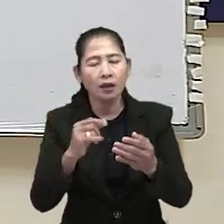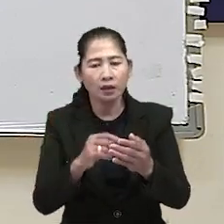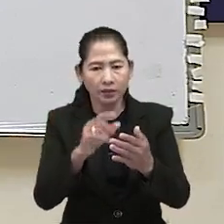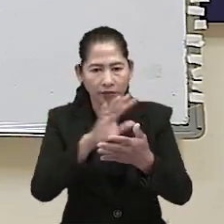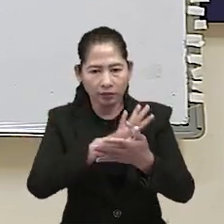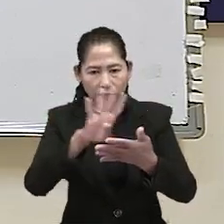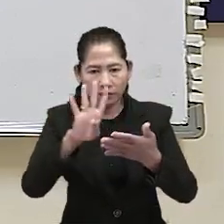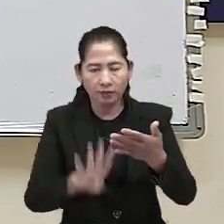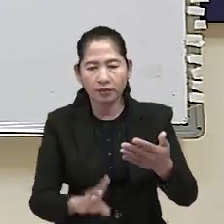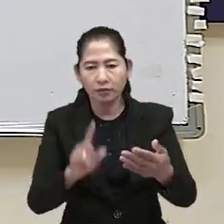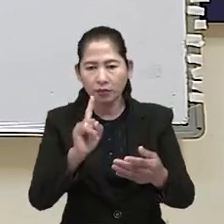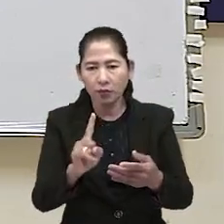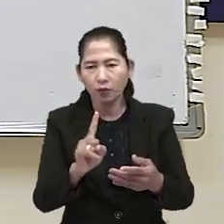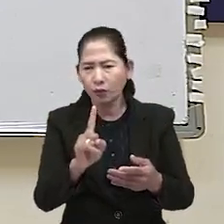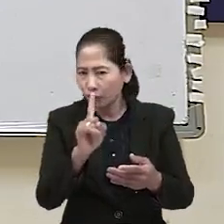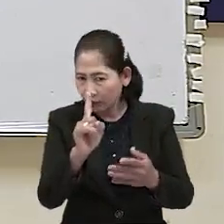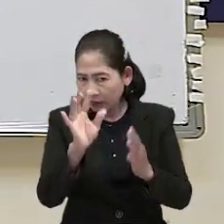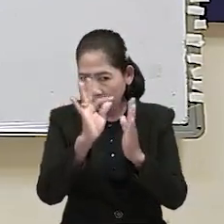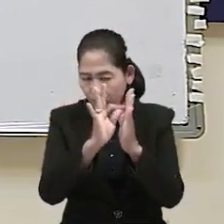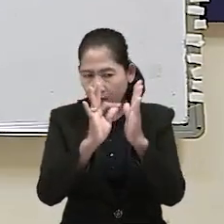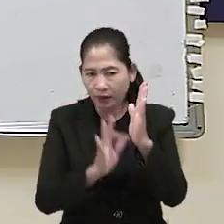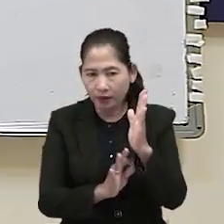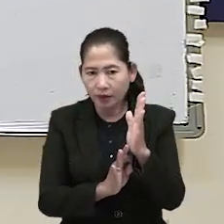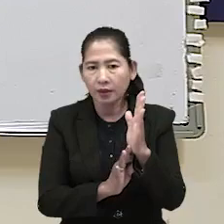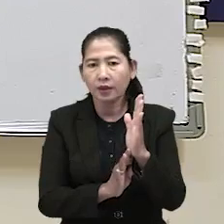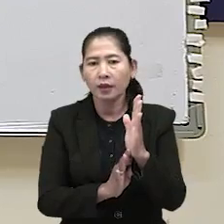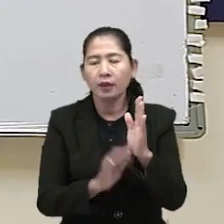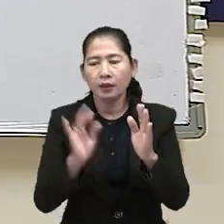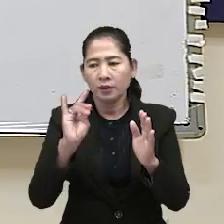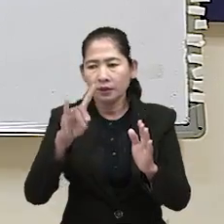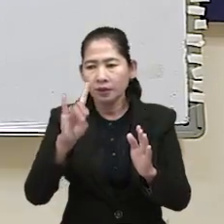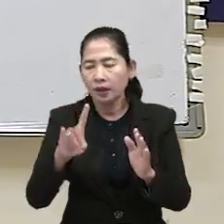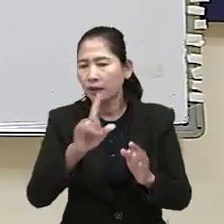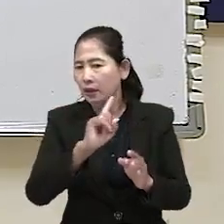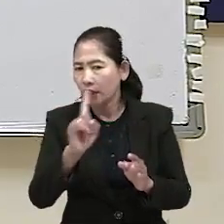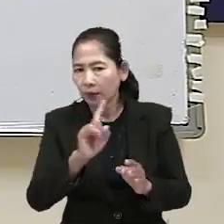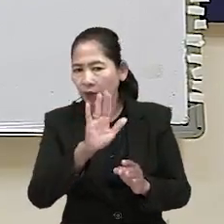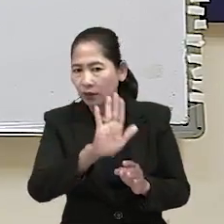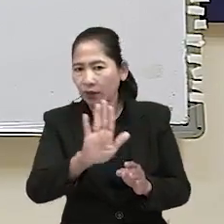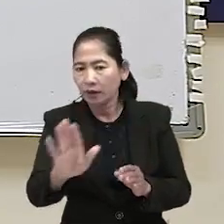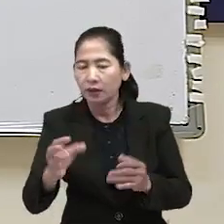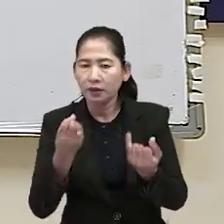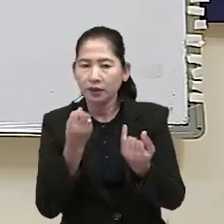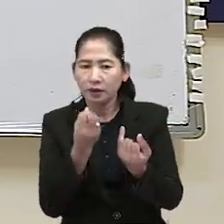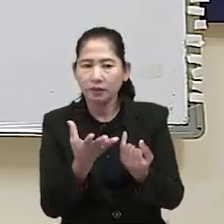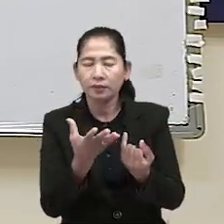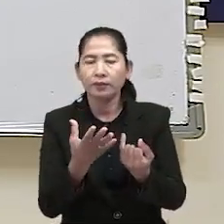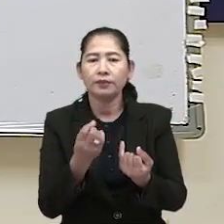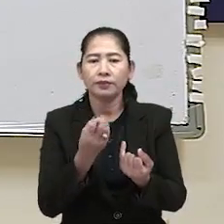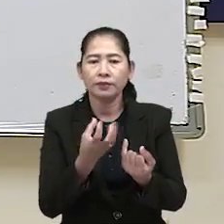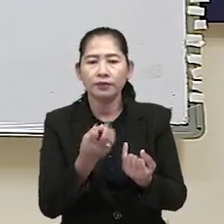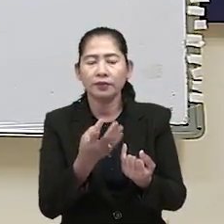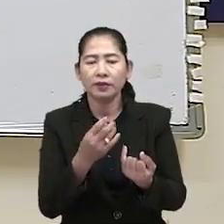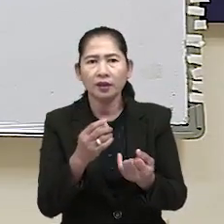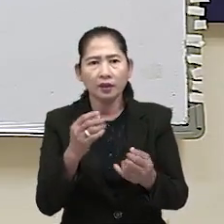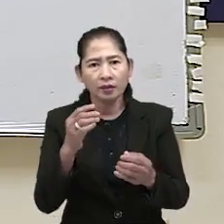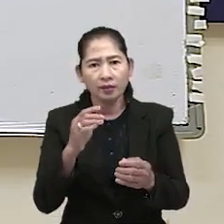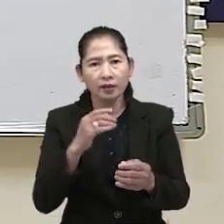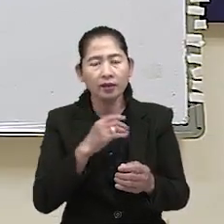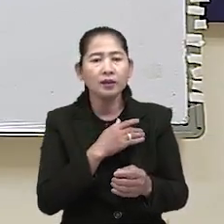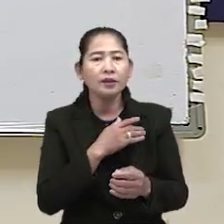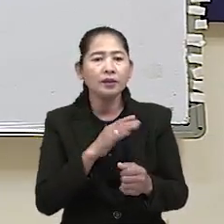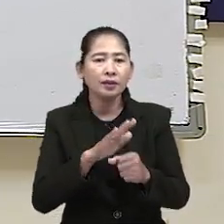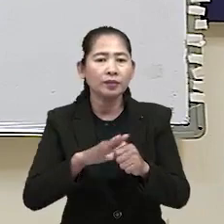mùi vết. Chân xông tay mùi vết tệ đó con á. Ẩm pi sắt nà mùi để con chỉnh chầm. Hả lẽ con phân chất sát ai con?